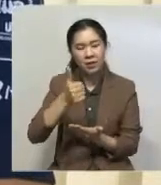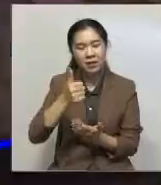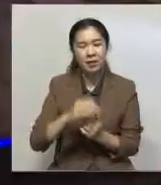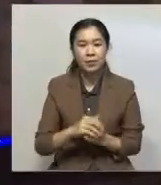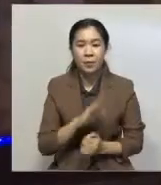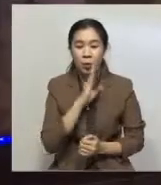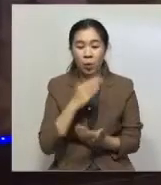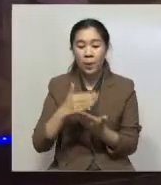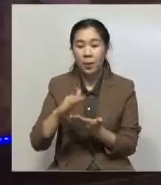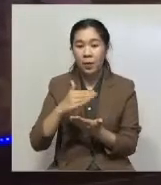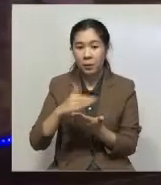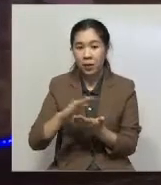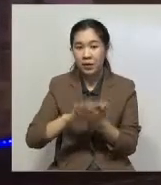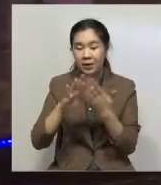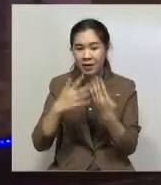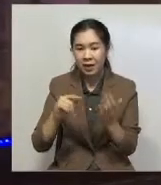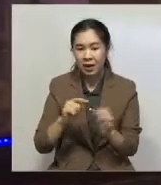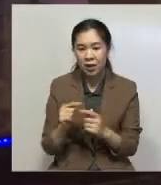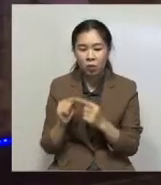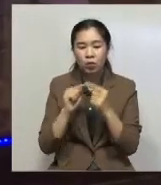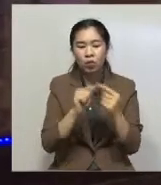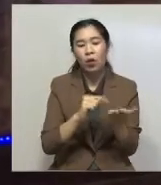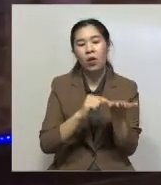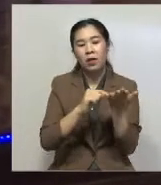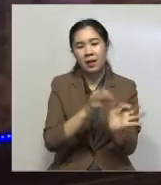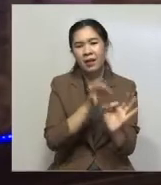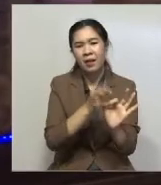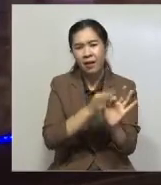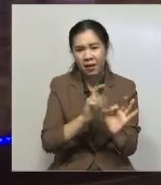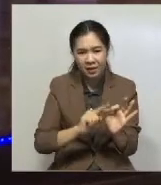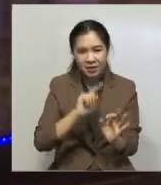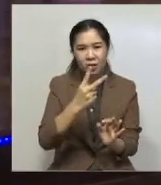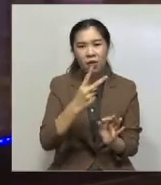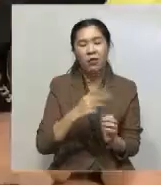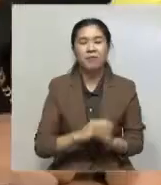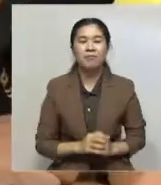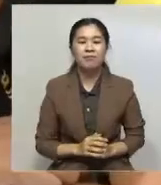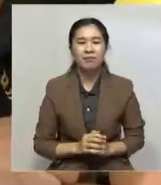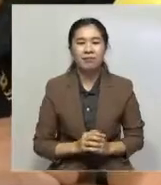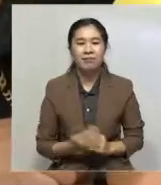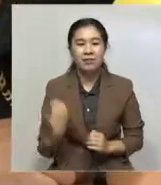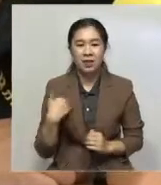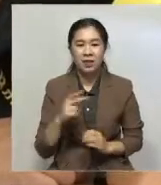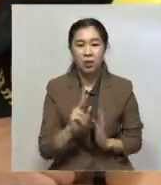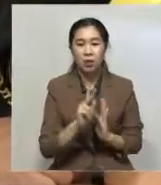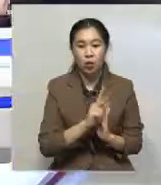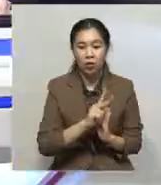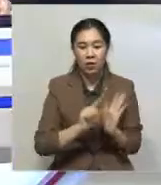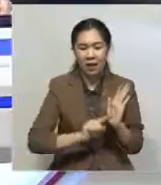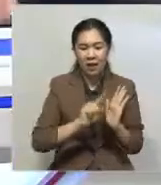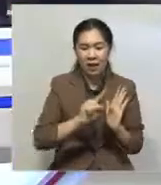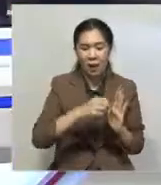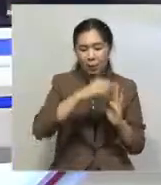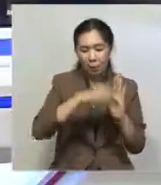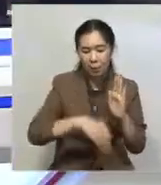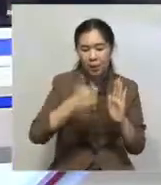ามารถผ่อนได้เนี่ยก็จะยื่นเรื่องไปที่ธนาคารอีกครั้งหนึ่งวันนี้วางกฎเกณฑ์ไว้ให้เยอะมากนะคะคือถ้าช่วงแรกเนี่ยกู้ไม่ผ่านก็ให้ลองเช่